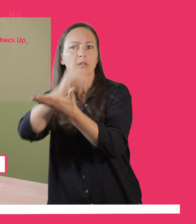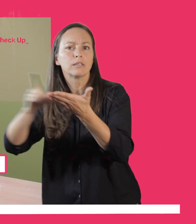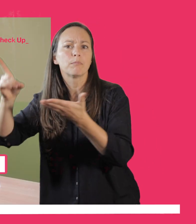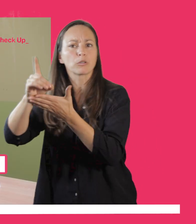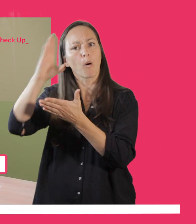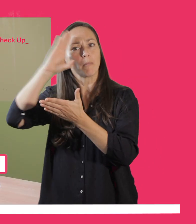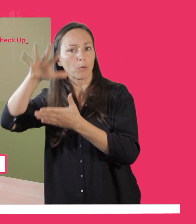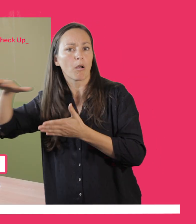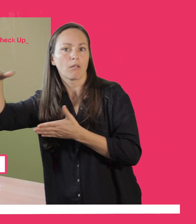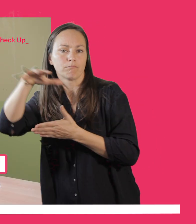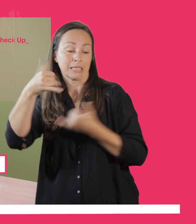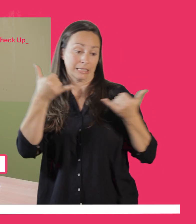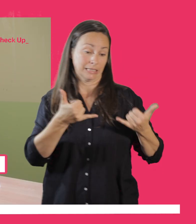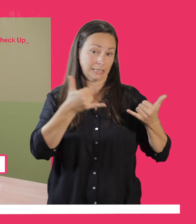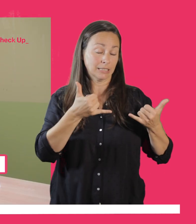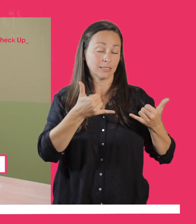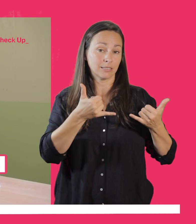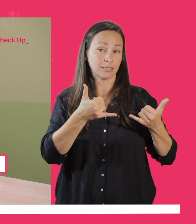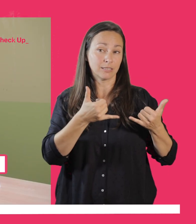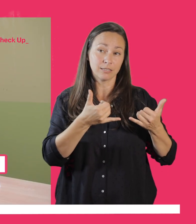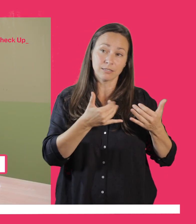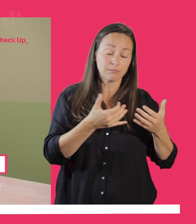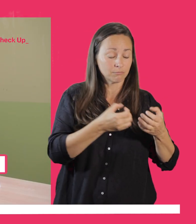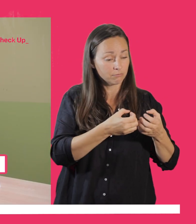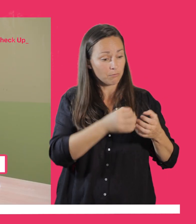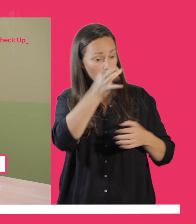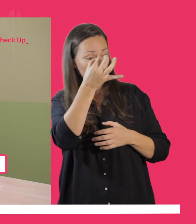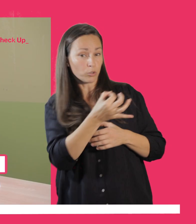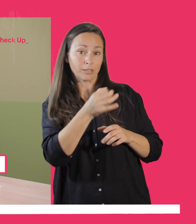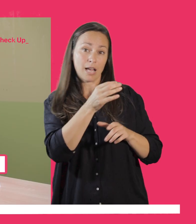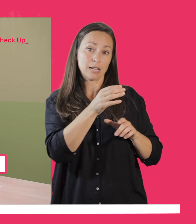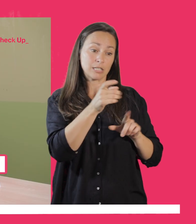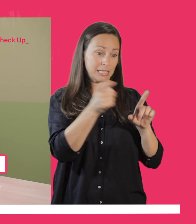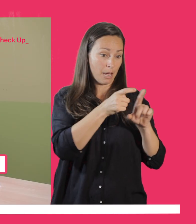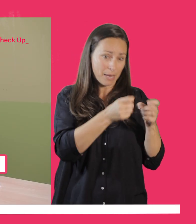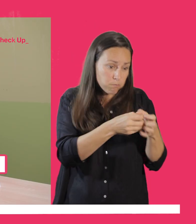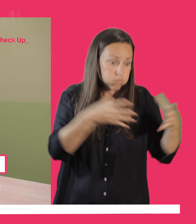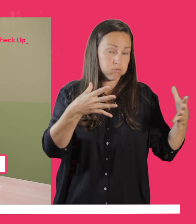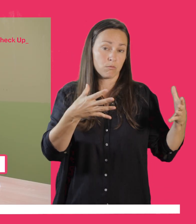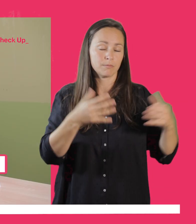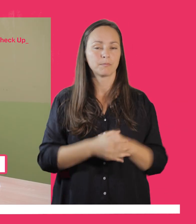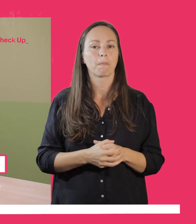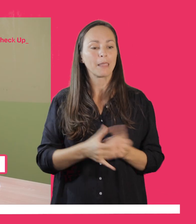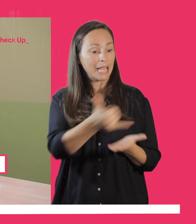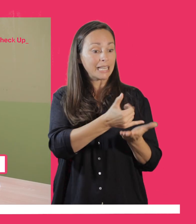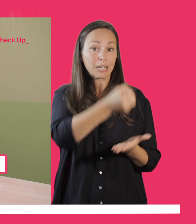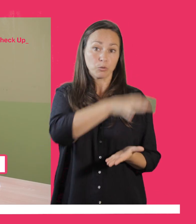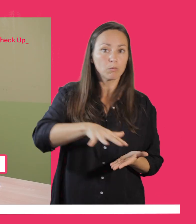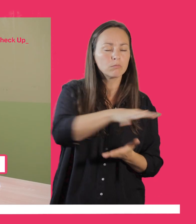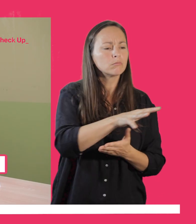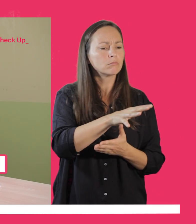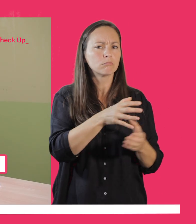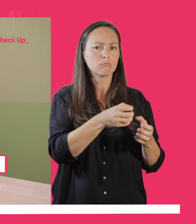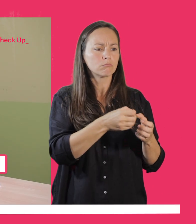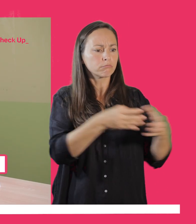La Réunion, c'est le département de France où le taux de diabète est le plus élevé. À La Réunion, on a plus